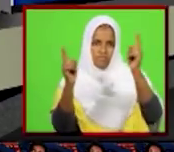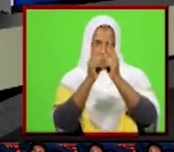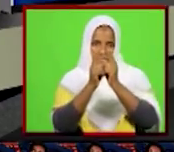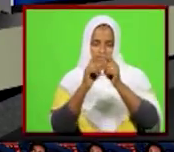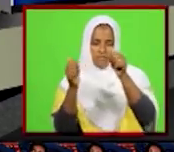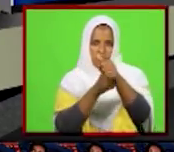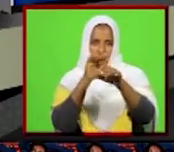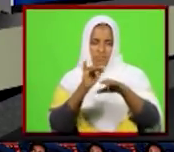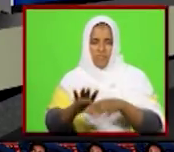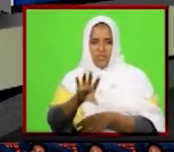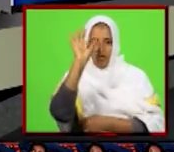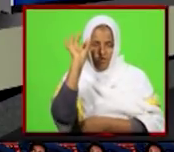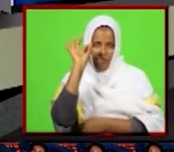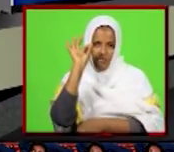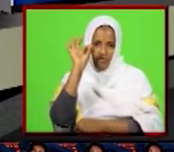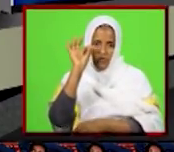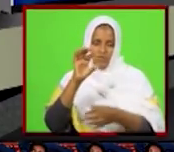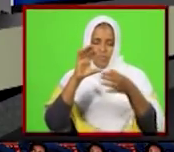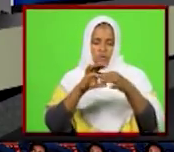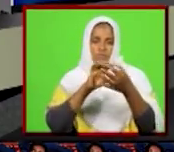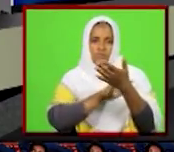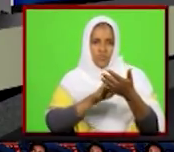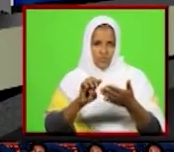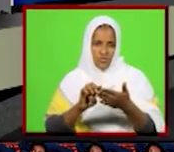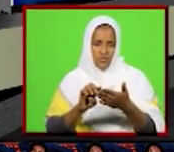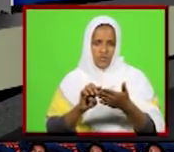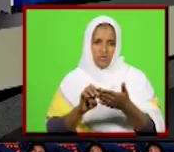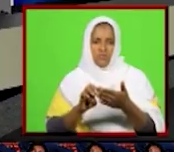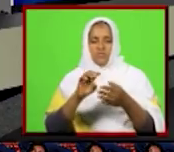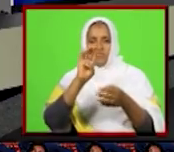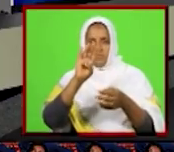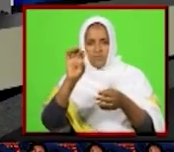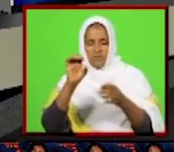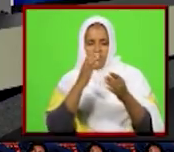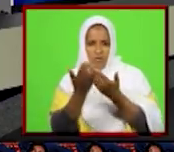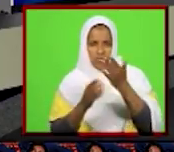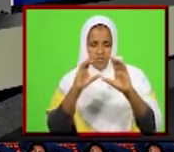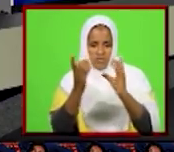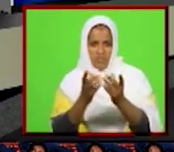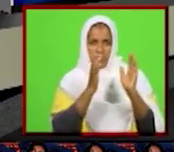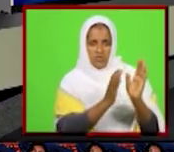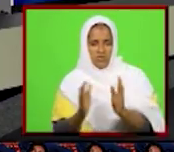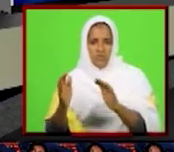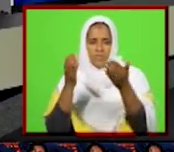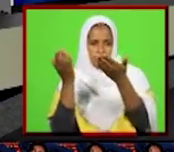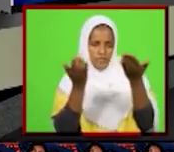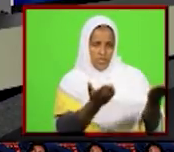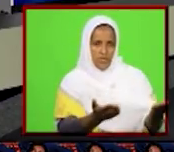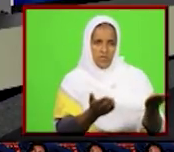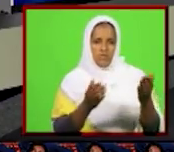ተመልሰን ተገናኝተናል። በመከታተል ላይ የምትገኙት በማኅበረ ቅዱሳን የብሮድካስት አገልግሎት ክፍል